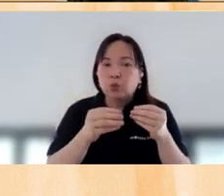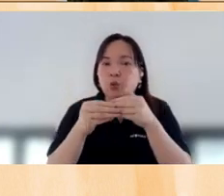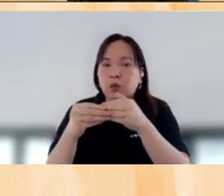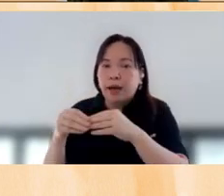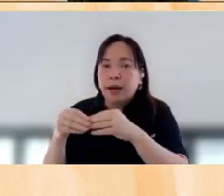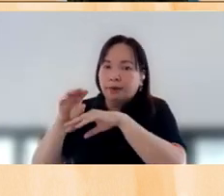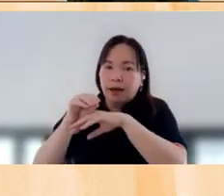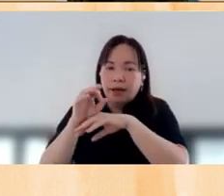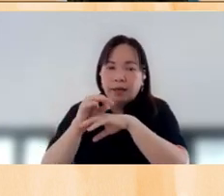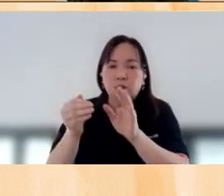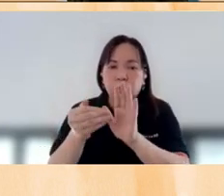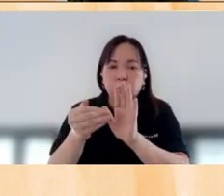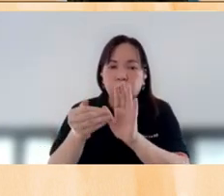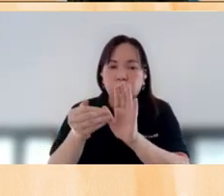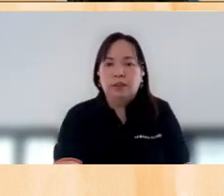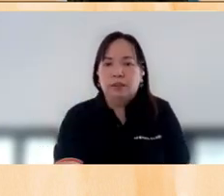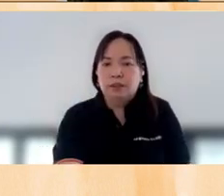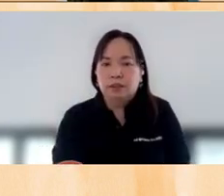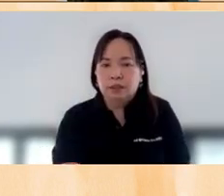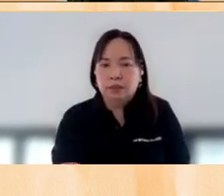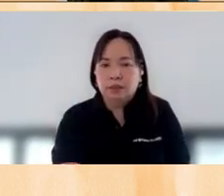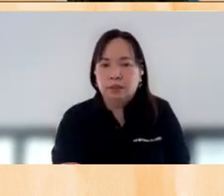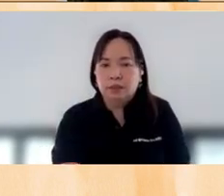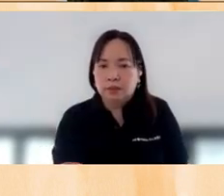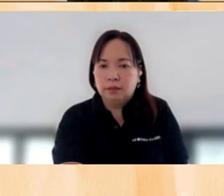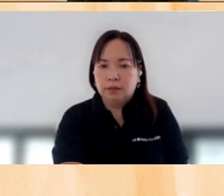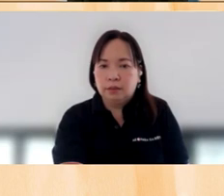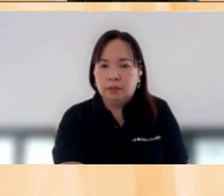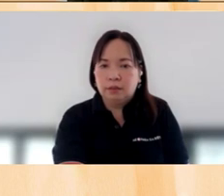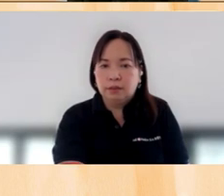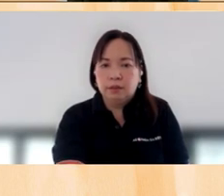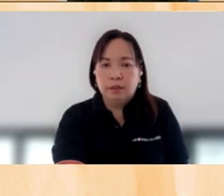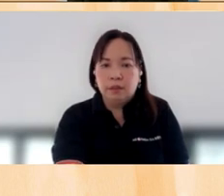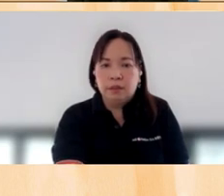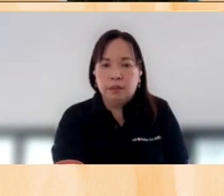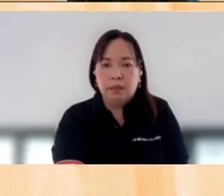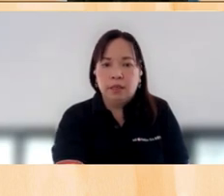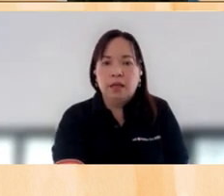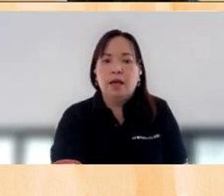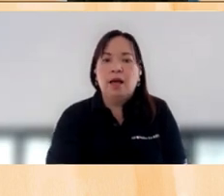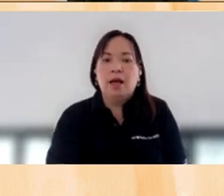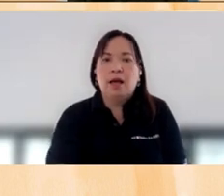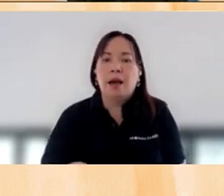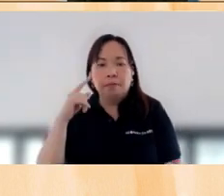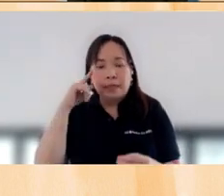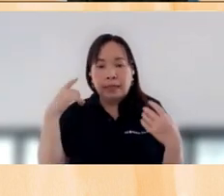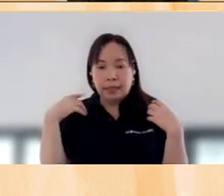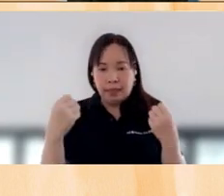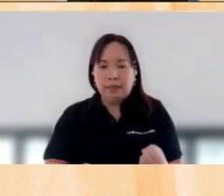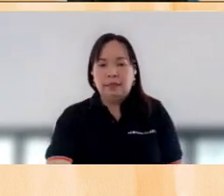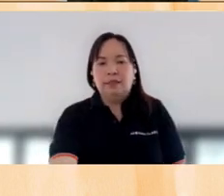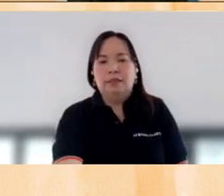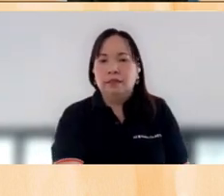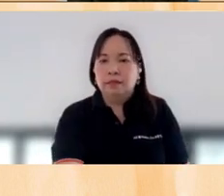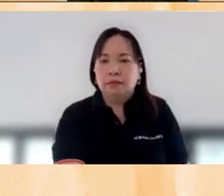mga mag-aaral sa mga konseptong may kinalaman sa mental health. Nakapasok din ang mga relevant concept sa iba pang mga